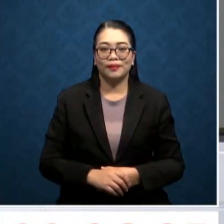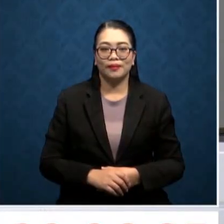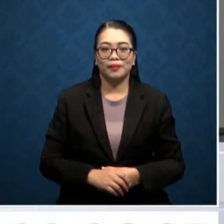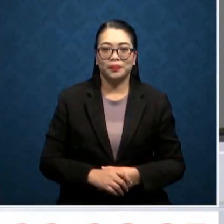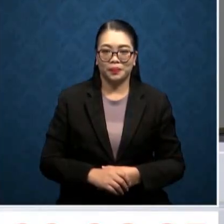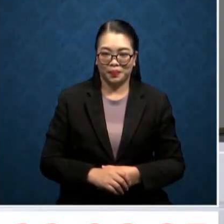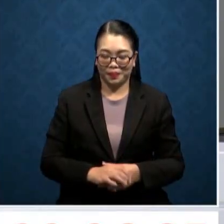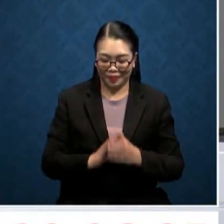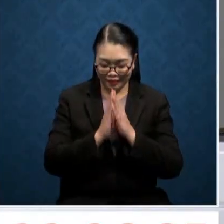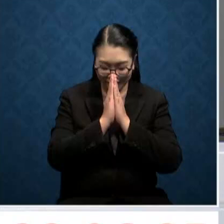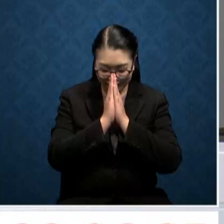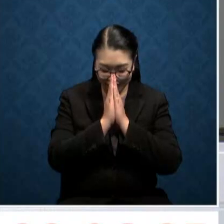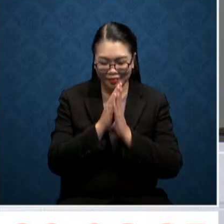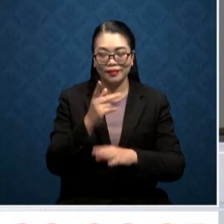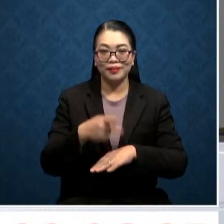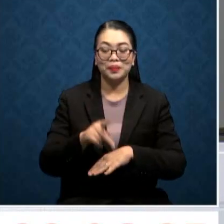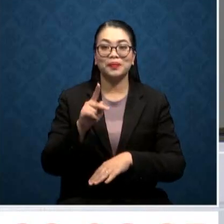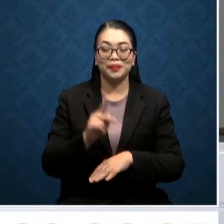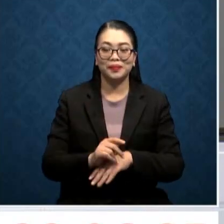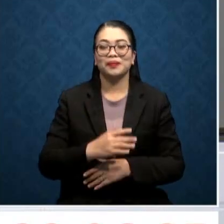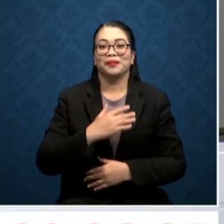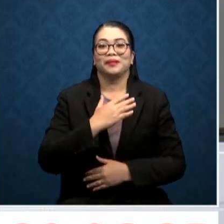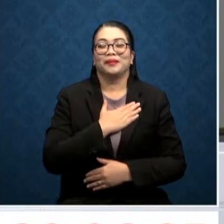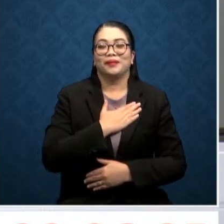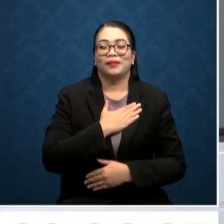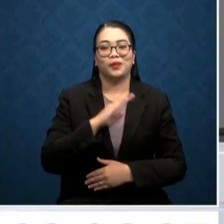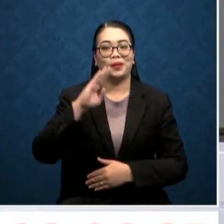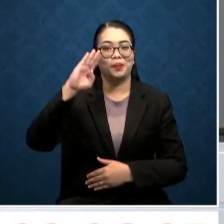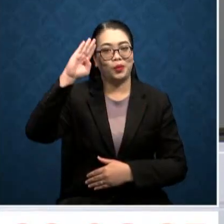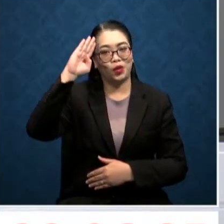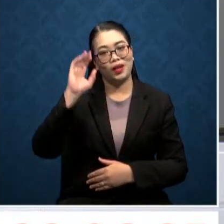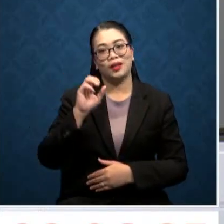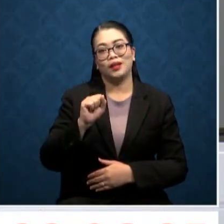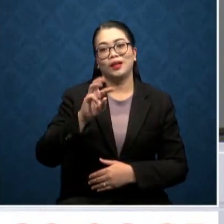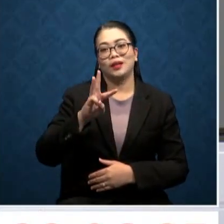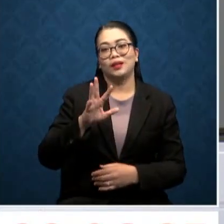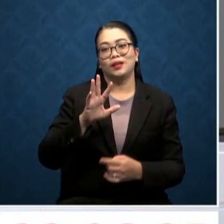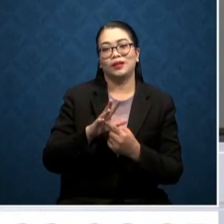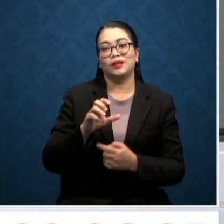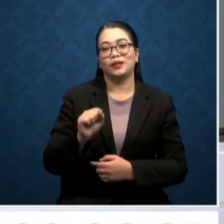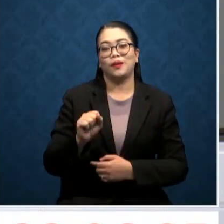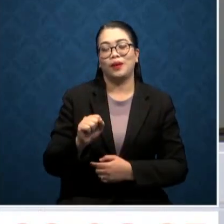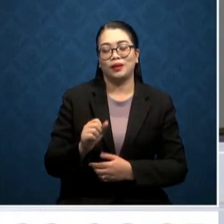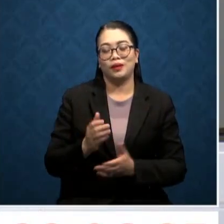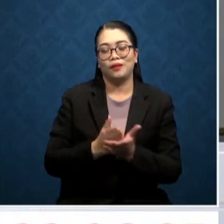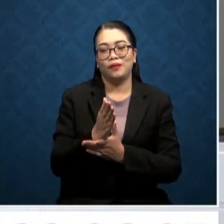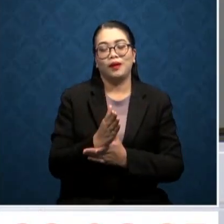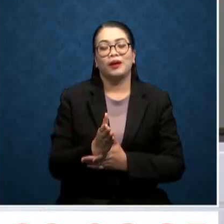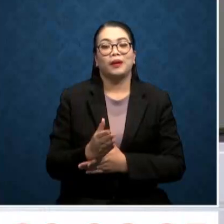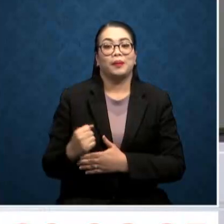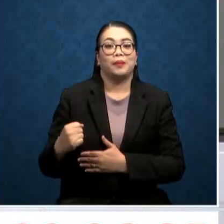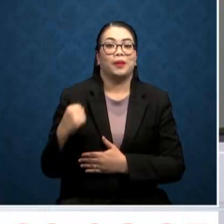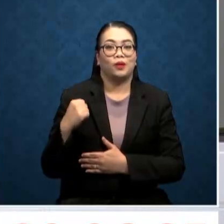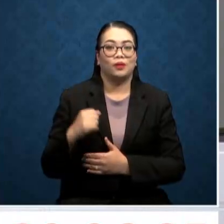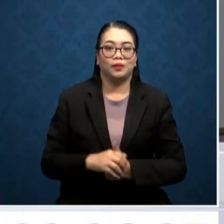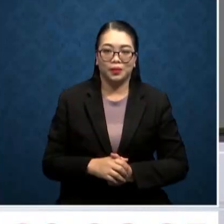กราบเรียนท่านประธานครับผมพลเอกสวัสดิ์ทัศนากลุ่มบริหารราชการแผ่นดินและความมั่นคงนะครับขอเสนอร